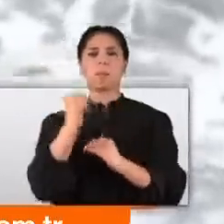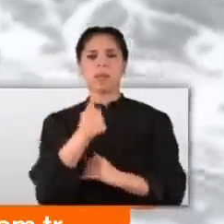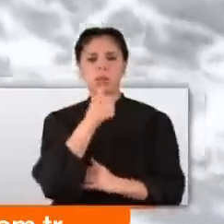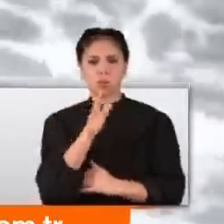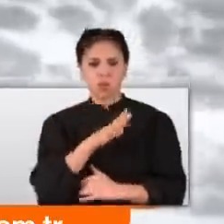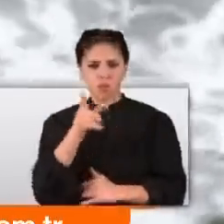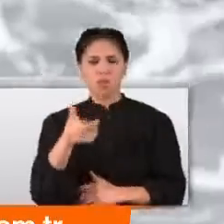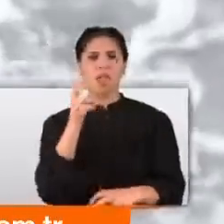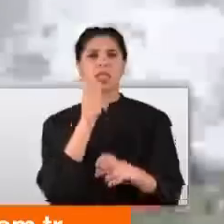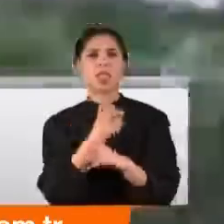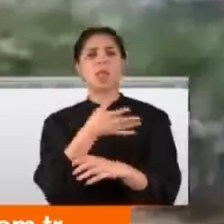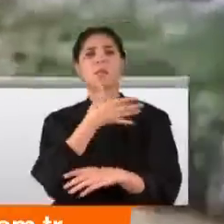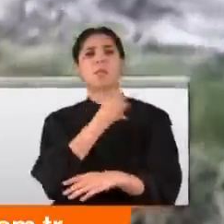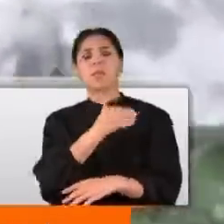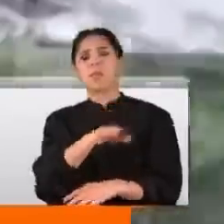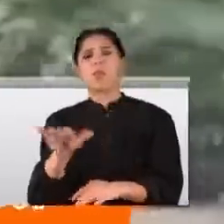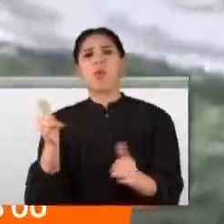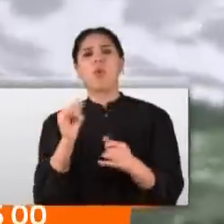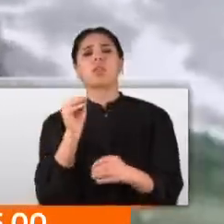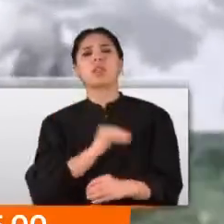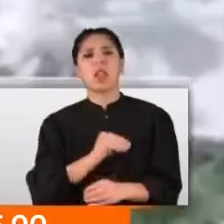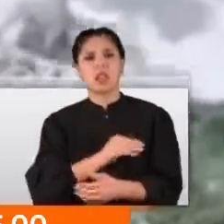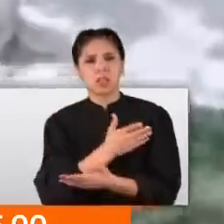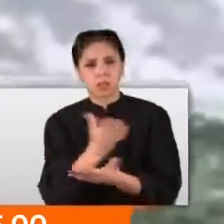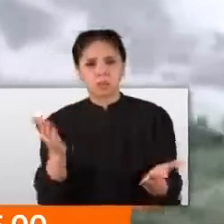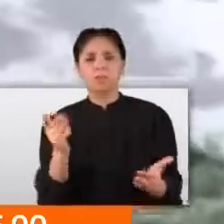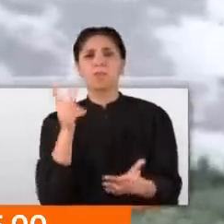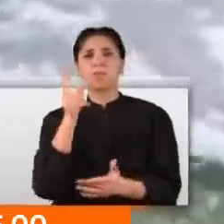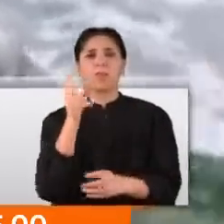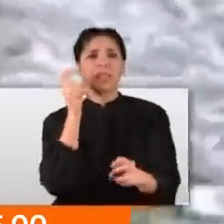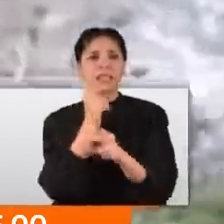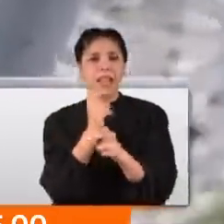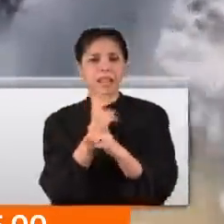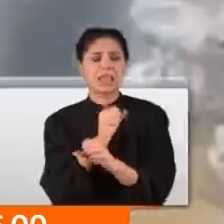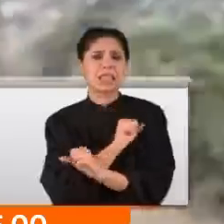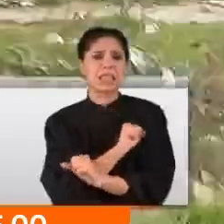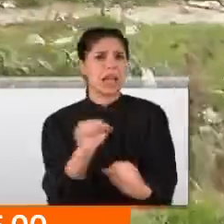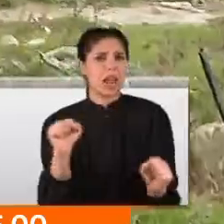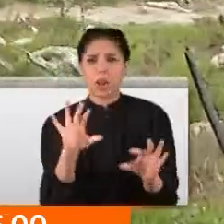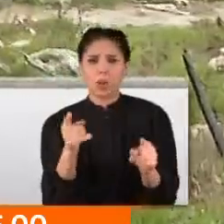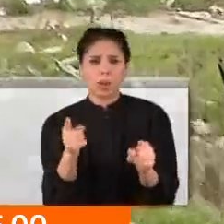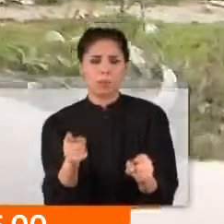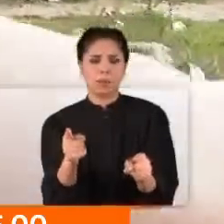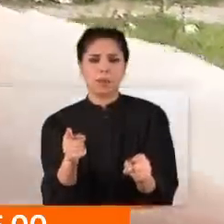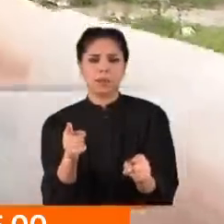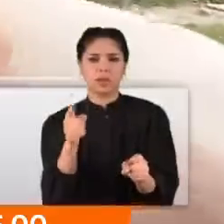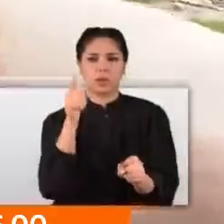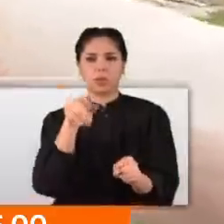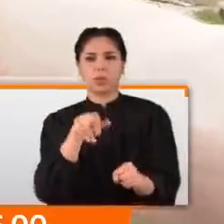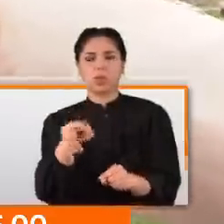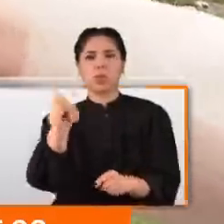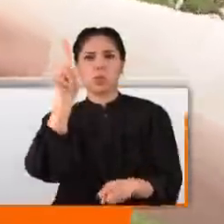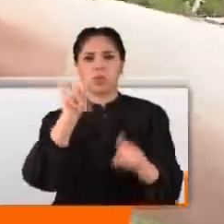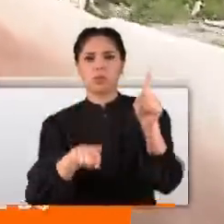Onlar tehlikenin kucağında oyun oynadığını sanıyor. Kendilerini olası bir felakete sürüklüyor. Çıkıyorlar, hatta şuradan